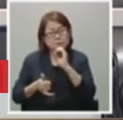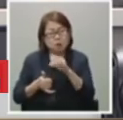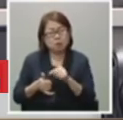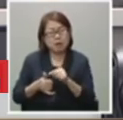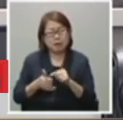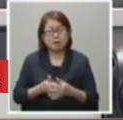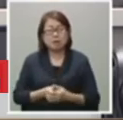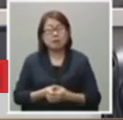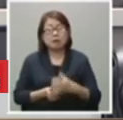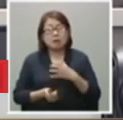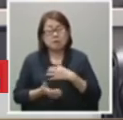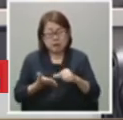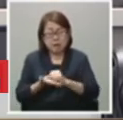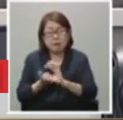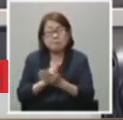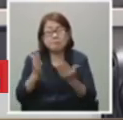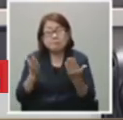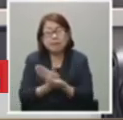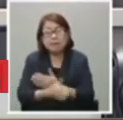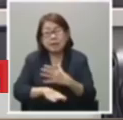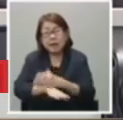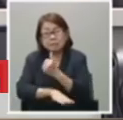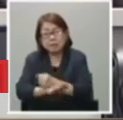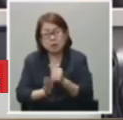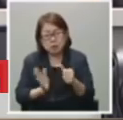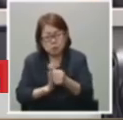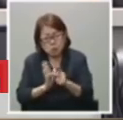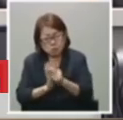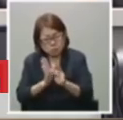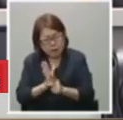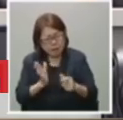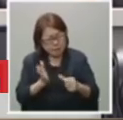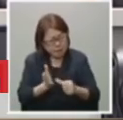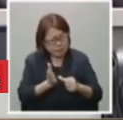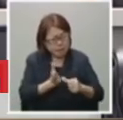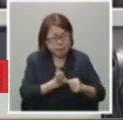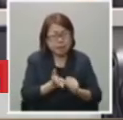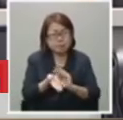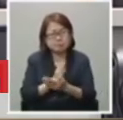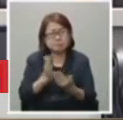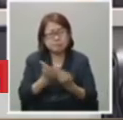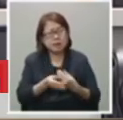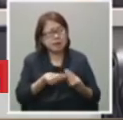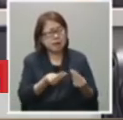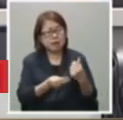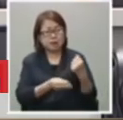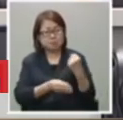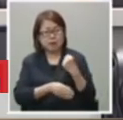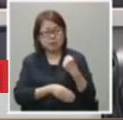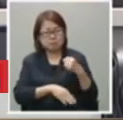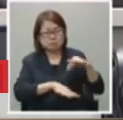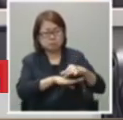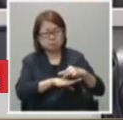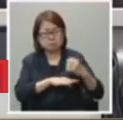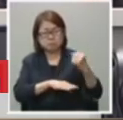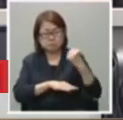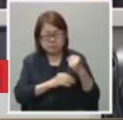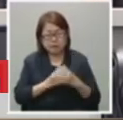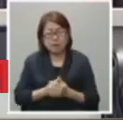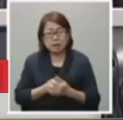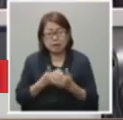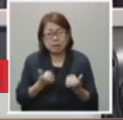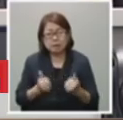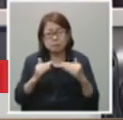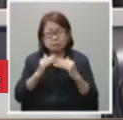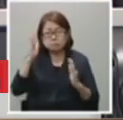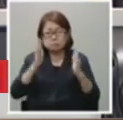การพยายามปฏิรูปการเมืองแก้กฎหมายมาโดยตลอดแต่เป็นการปฏิรูปเพื่อให้อำนาจฐานะของตนเองเข้มแข็งขึ้นไม่ใช่ประชาธิปไต